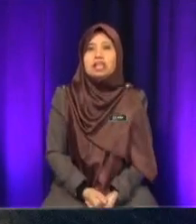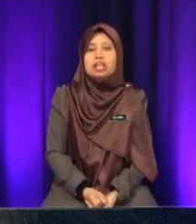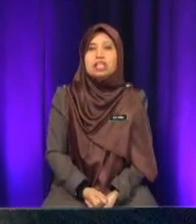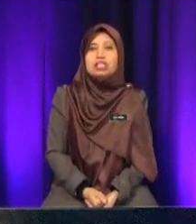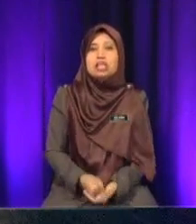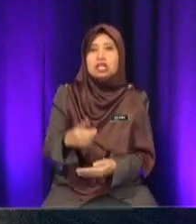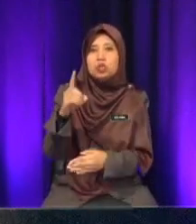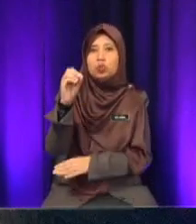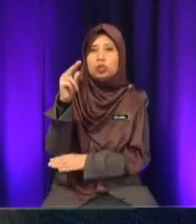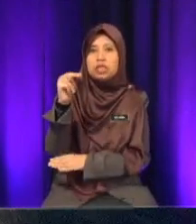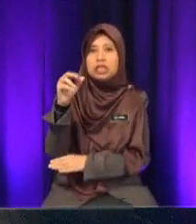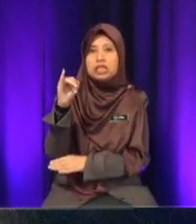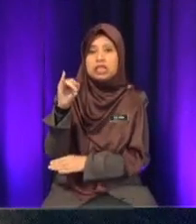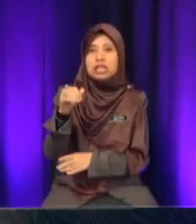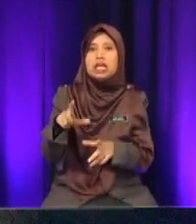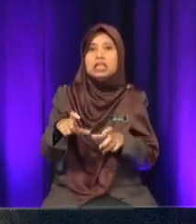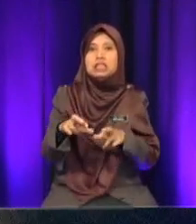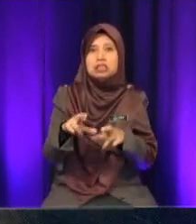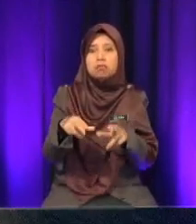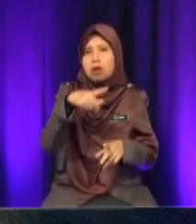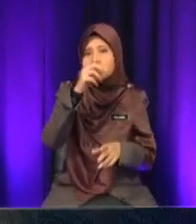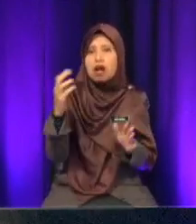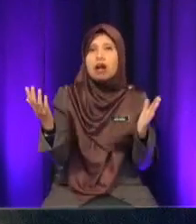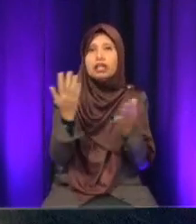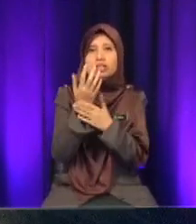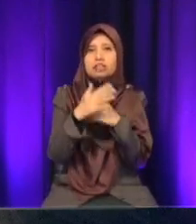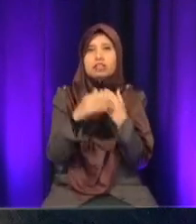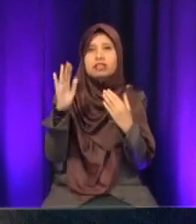Mungkin Selalu diejek tangannya yang besar